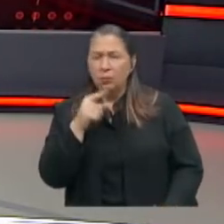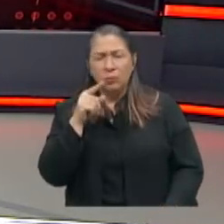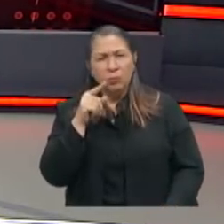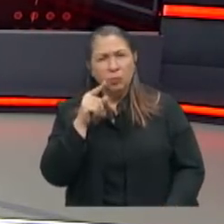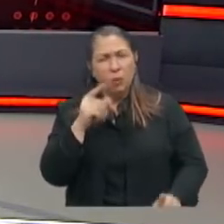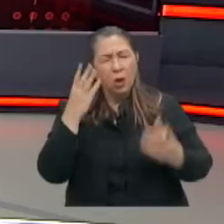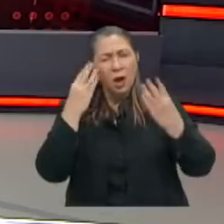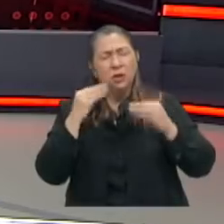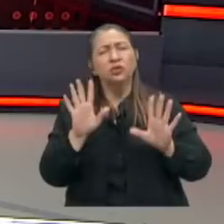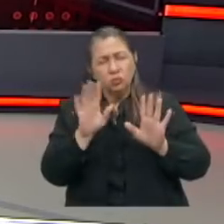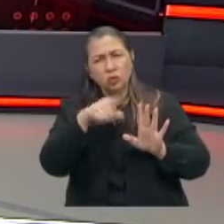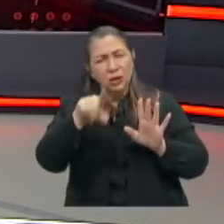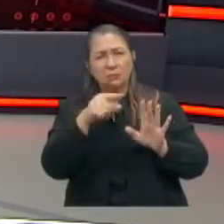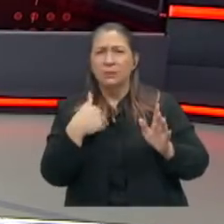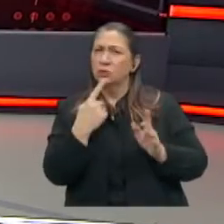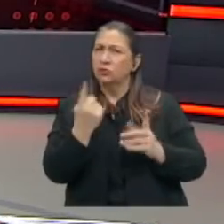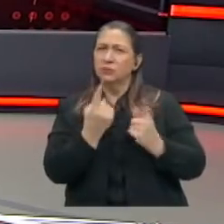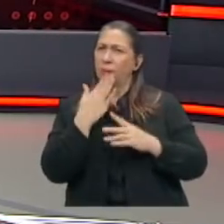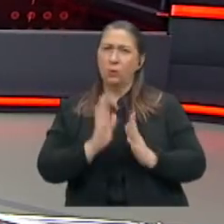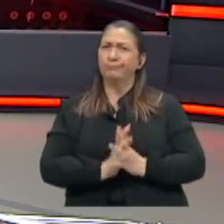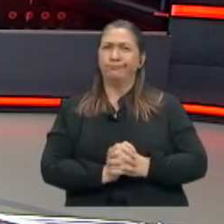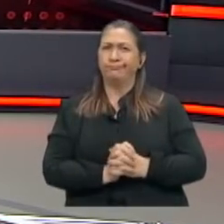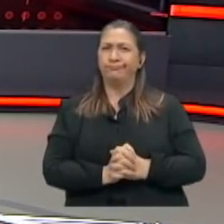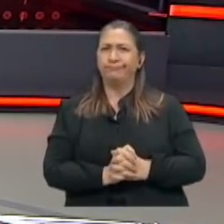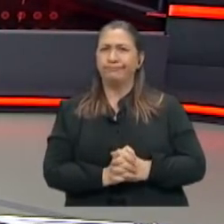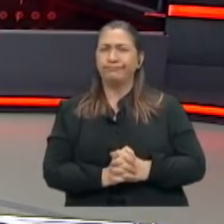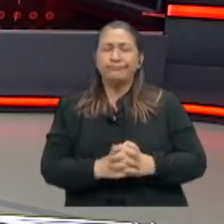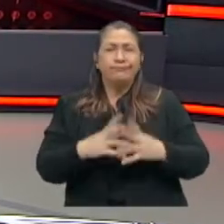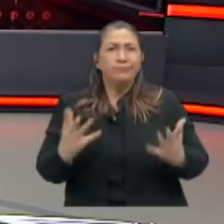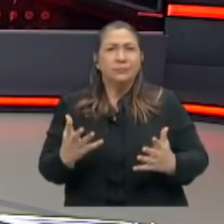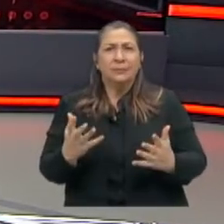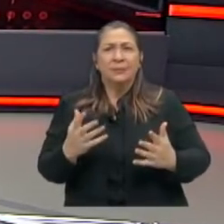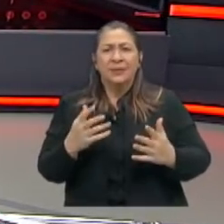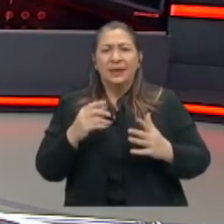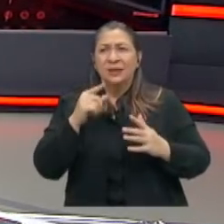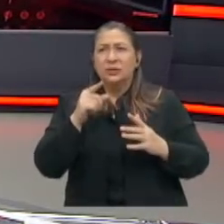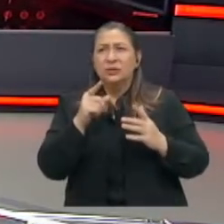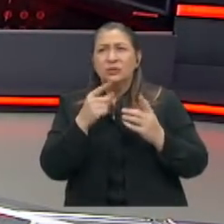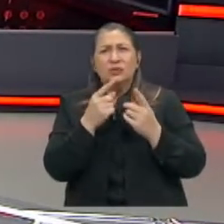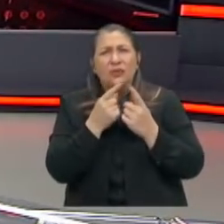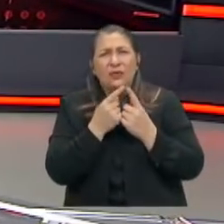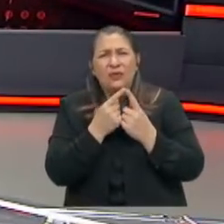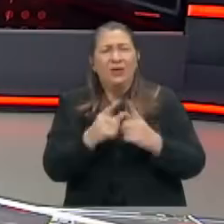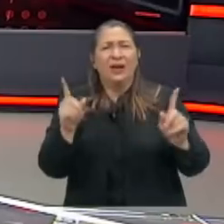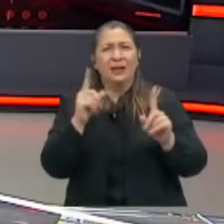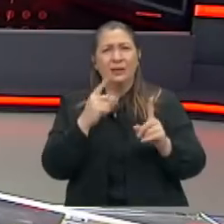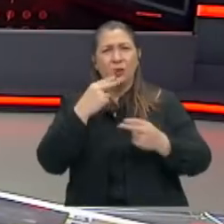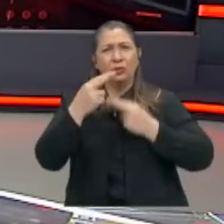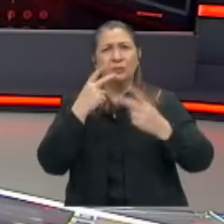Bu anlaşılmıyorsa benim daha söyleyecek bir şeyim yoktur. Yani tesirü şahanelerini mucib